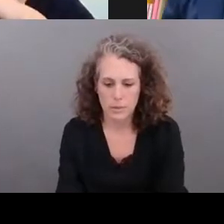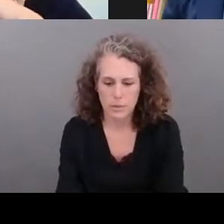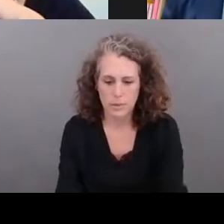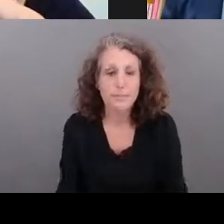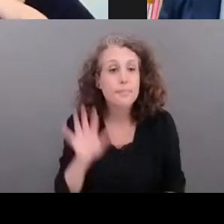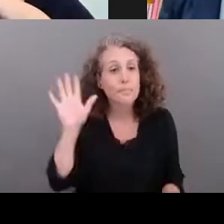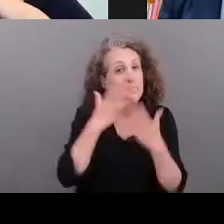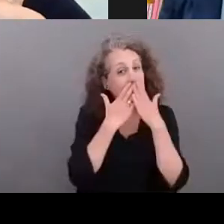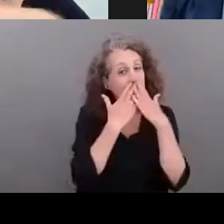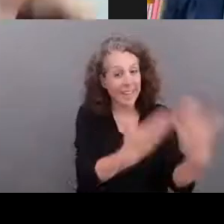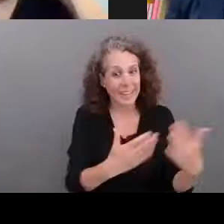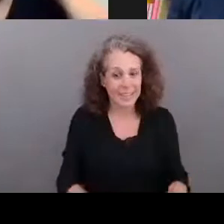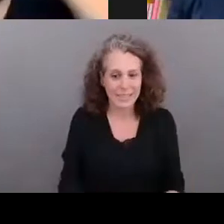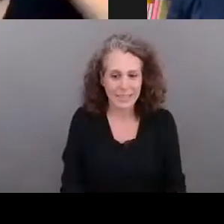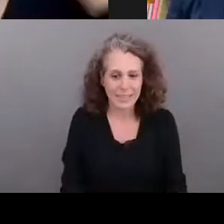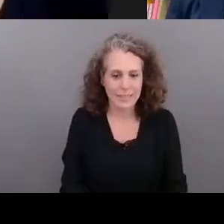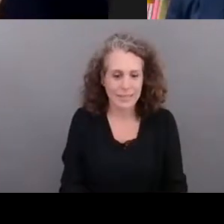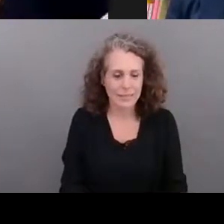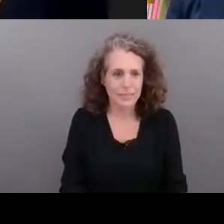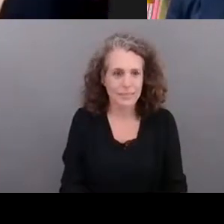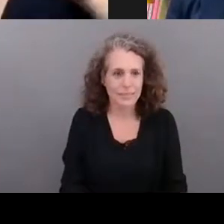Merci beaucoup, Angélique.